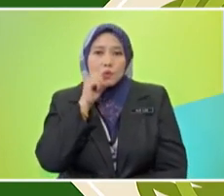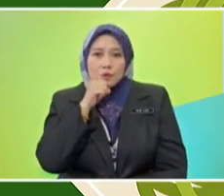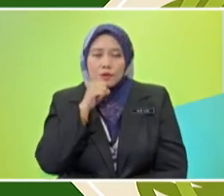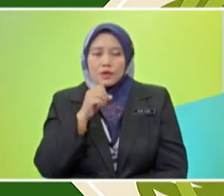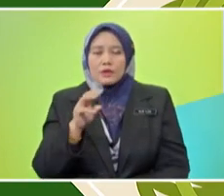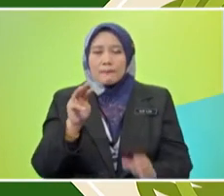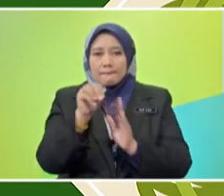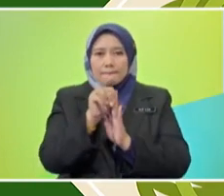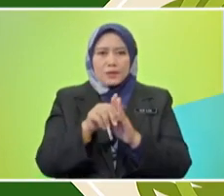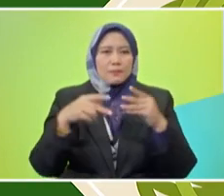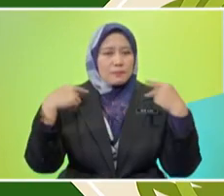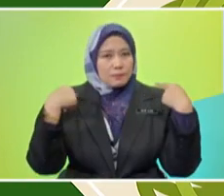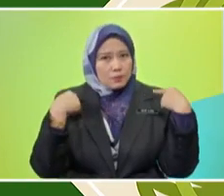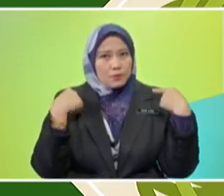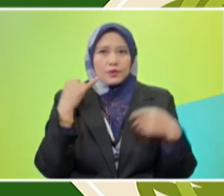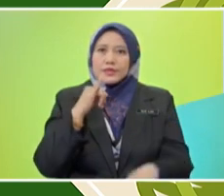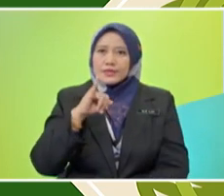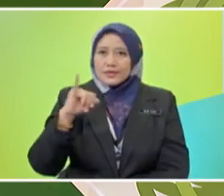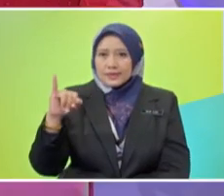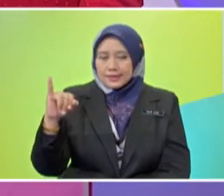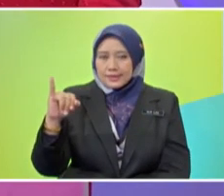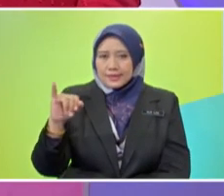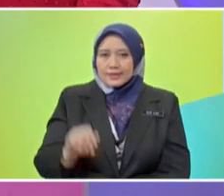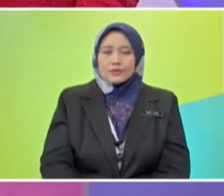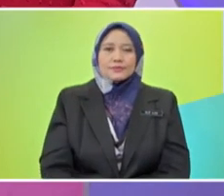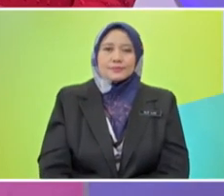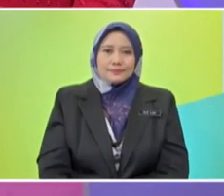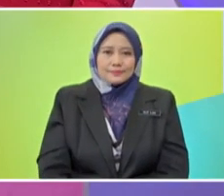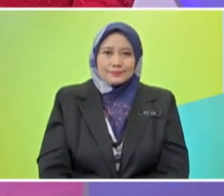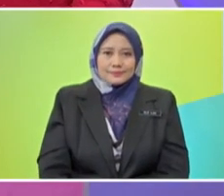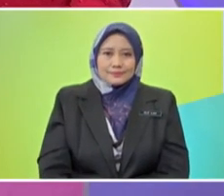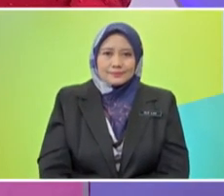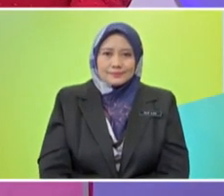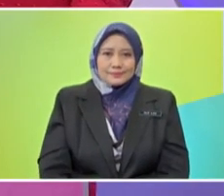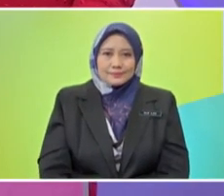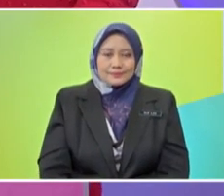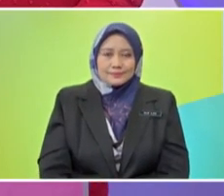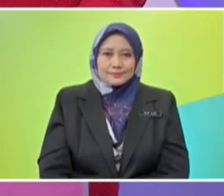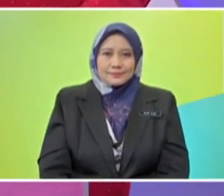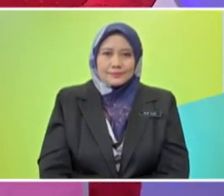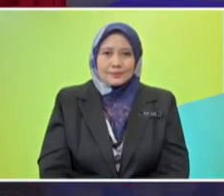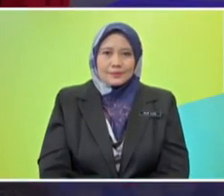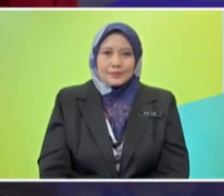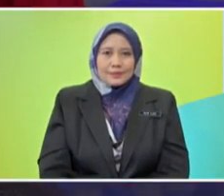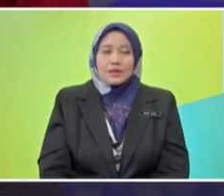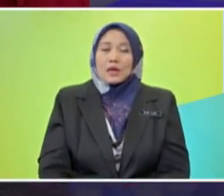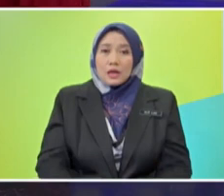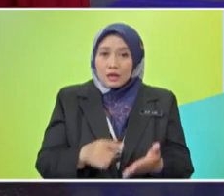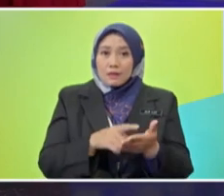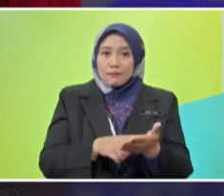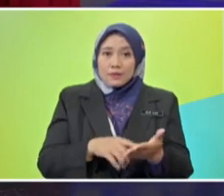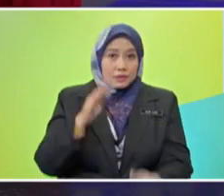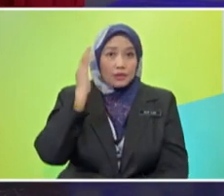cikgu sudah berbual dengan Abang Fizi tentang kebaikan buah oren. Yang Abang Fizi nak minum jus tadi tu.